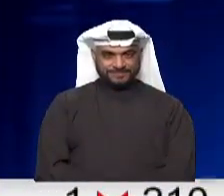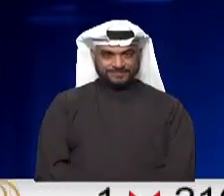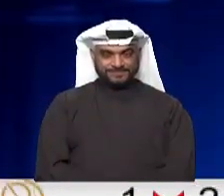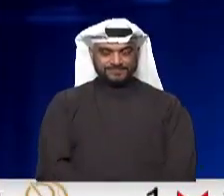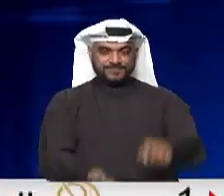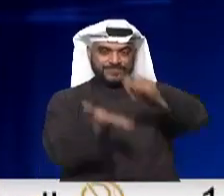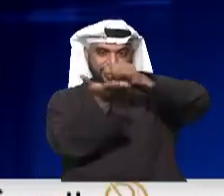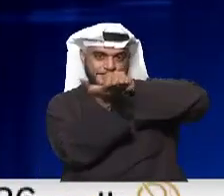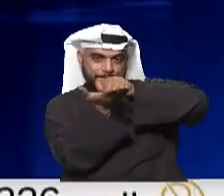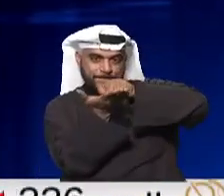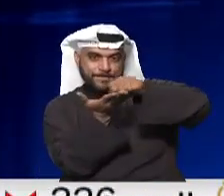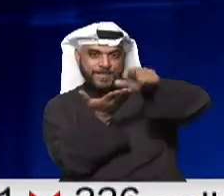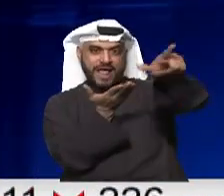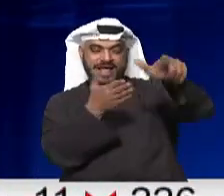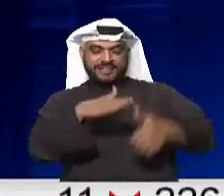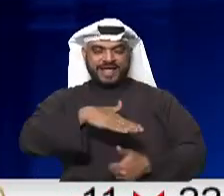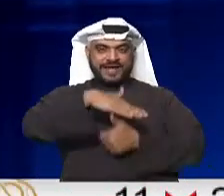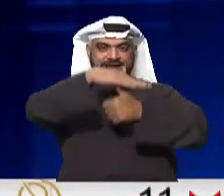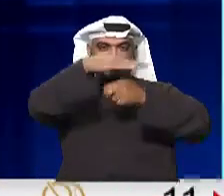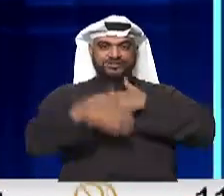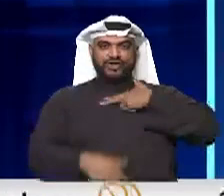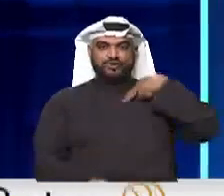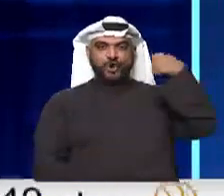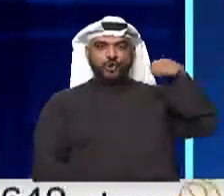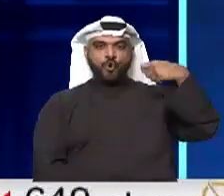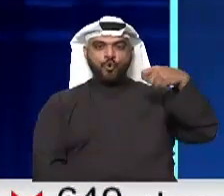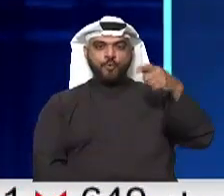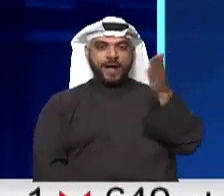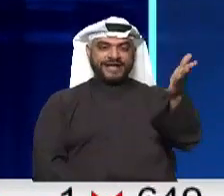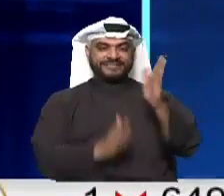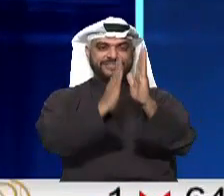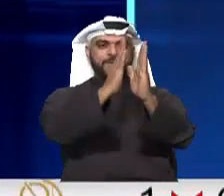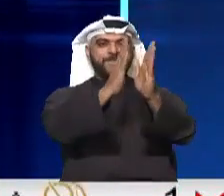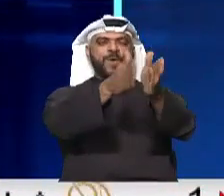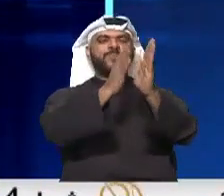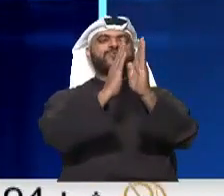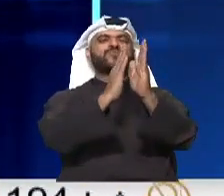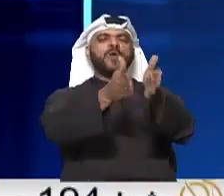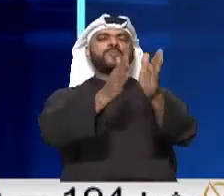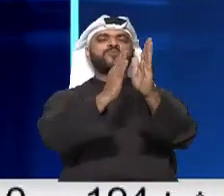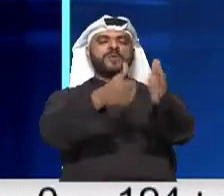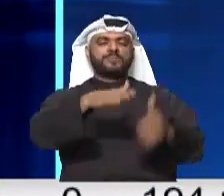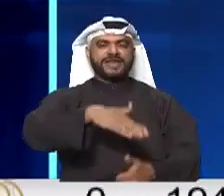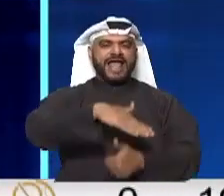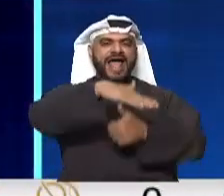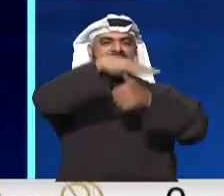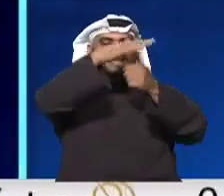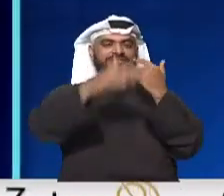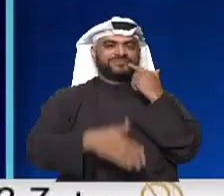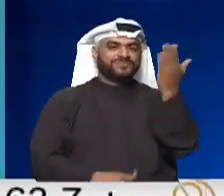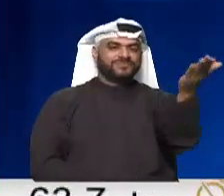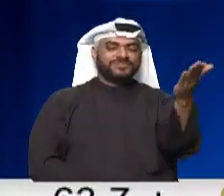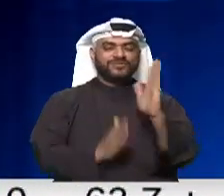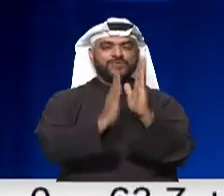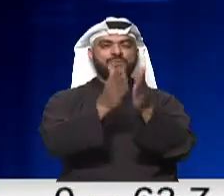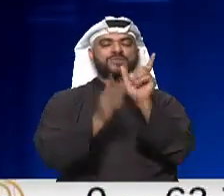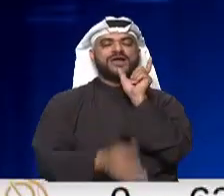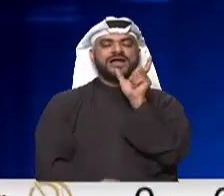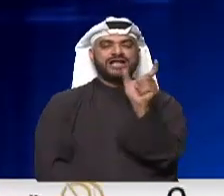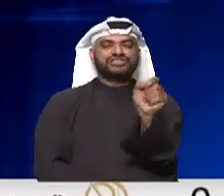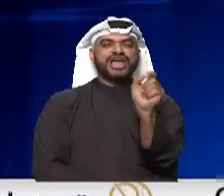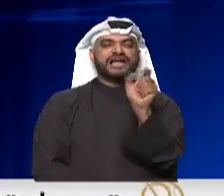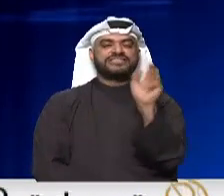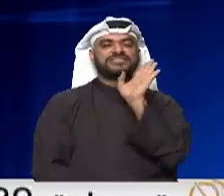كما بعث سمو الشيخ أحمد نواف الأحمد صباح رئيس مجلس الوزراء حفظه الله ببرقية تهنئة إلى